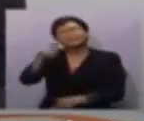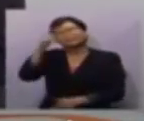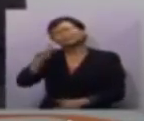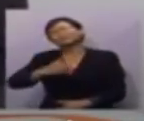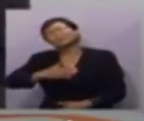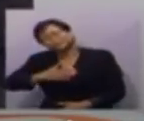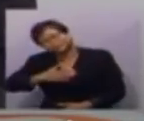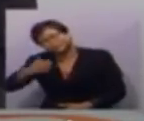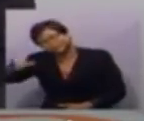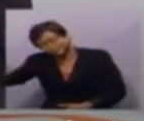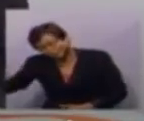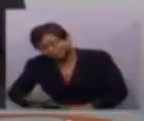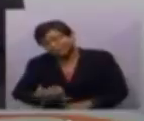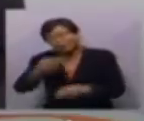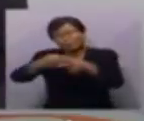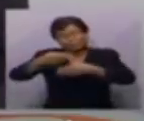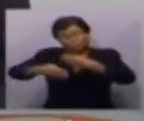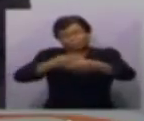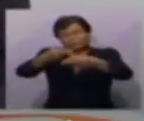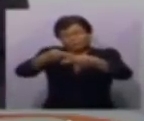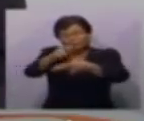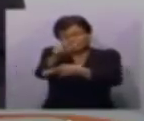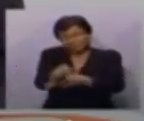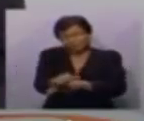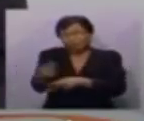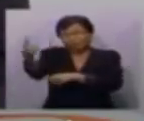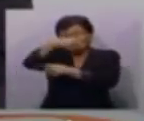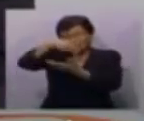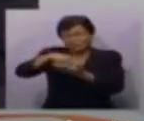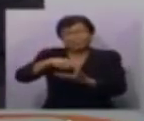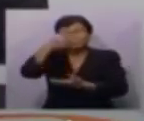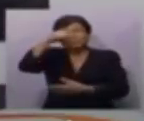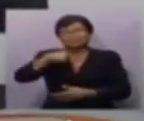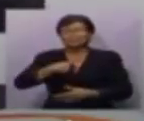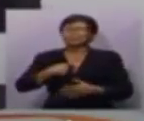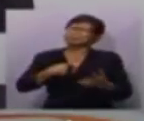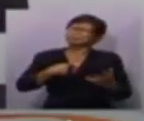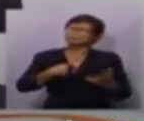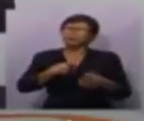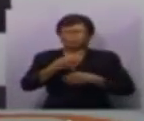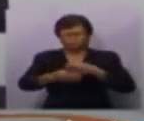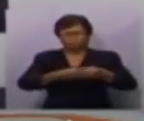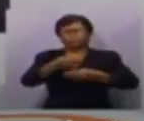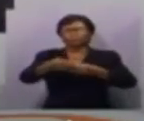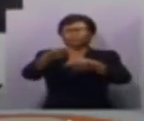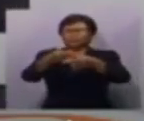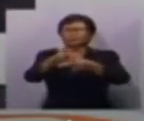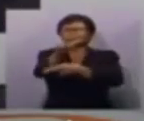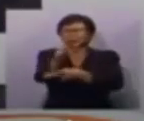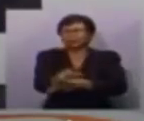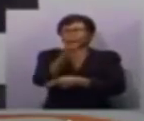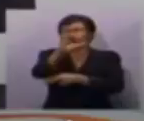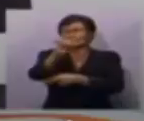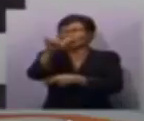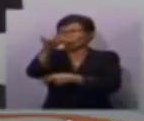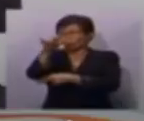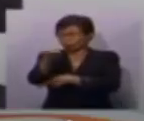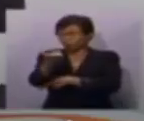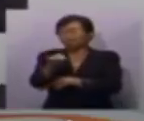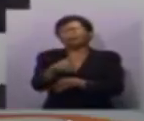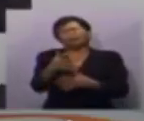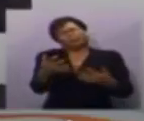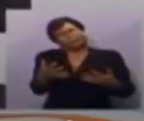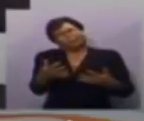saya. Proses penamaan calon yang kita lihat pada hari ini, pada saya bukan sekadar proses penamaan calon. Dia